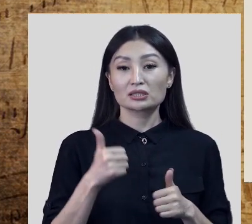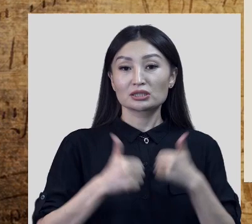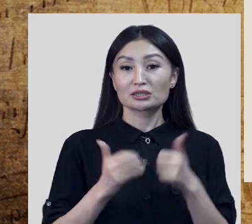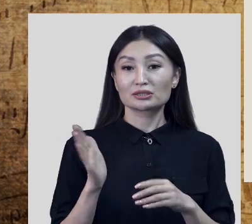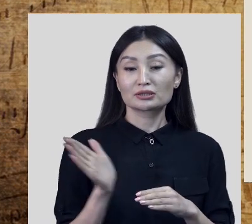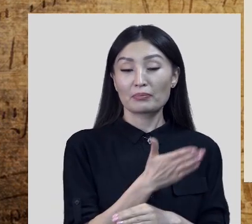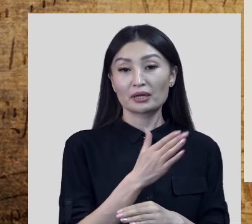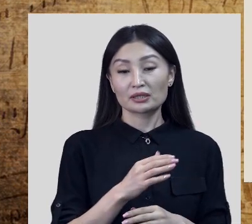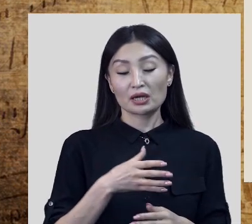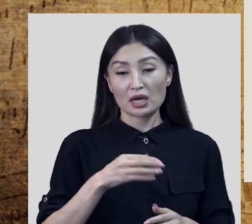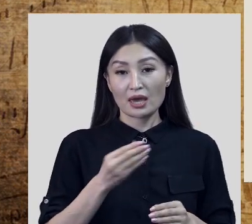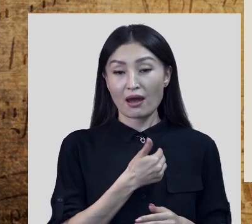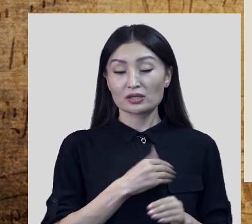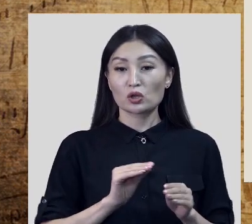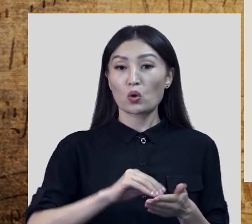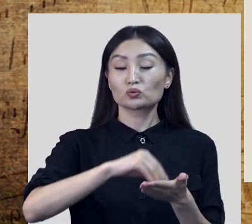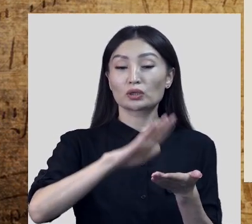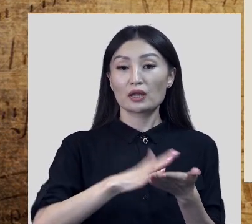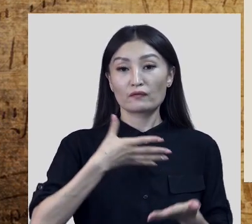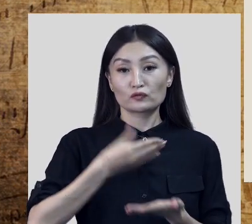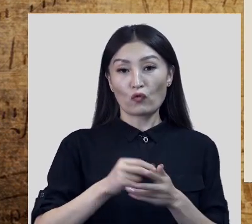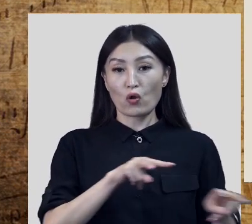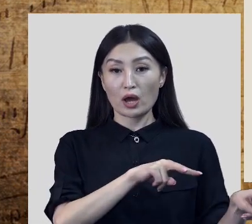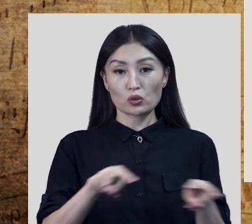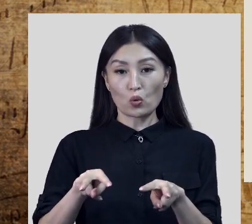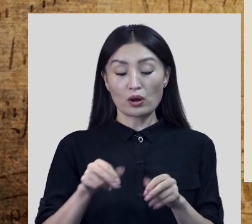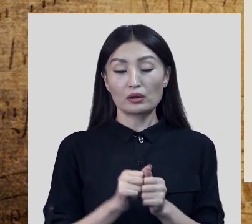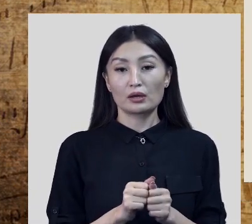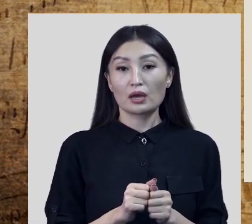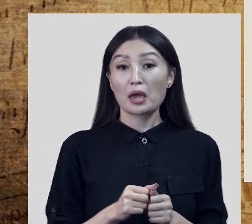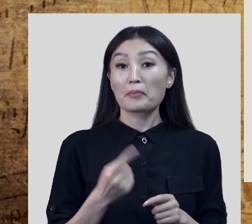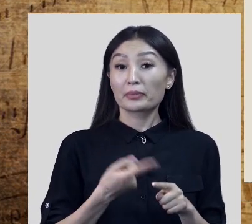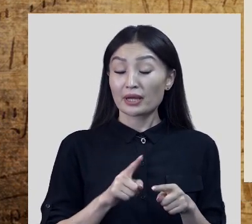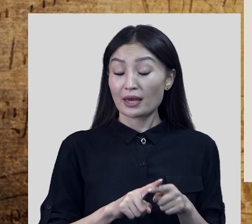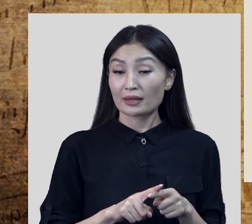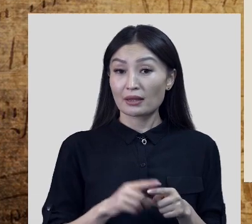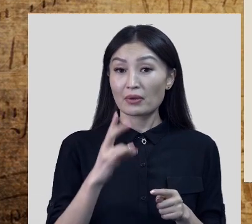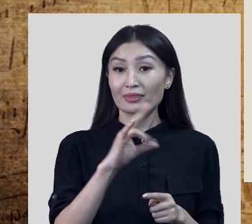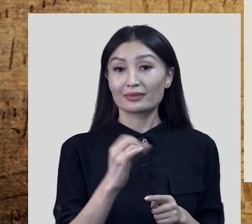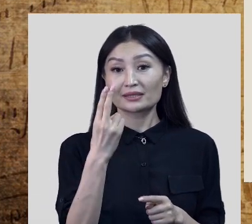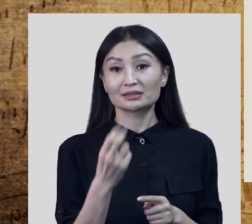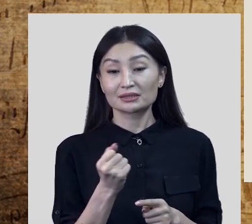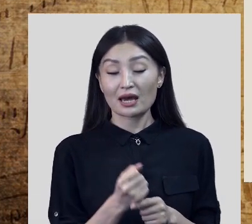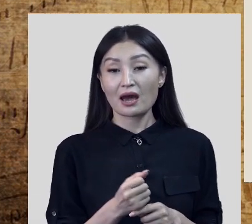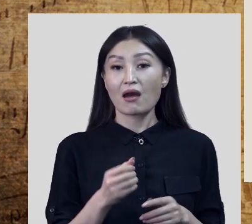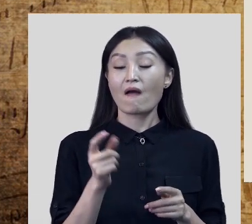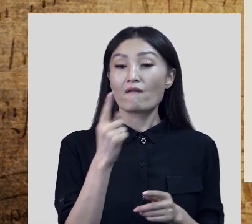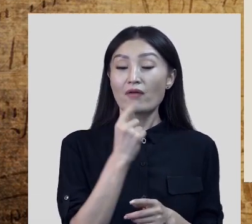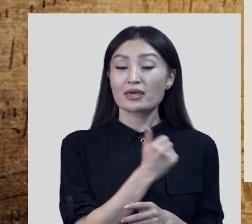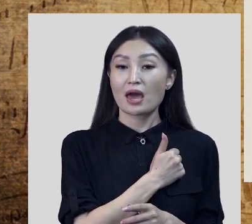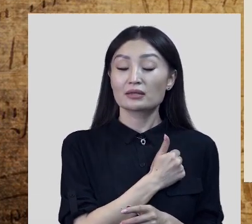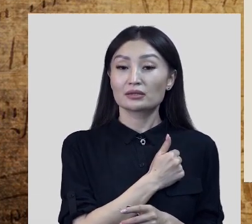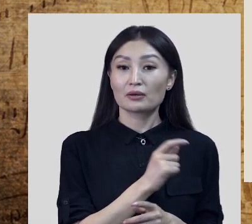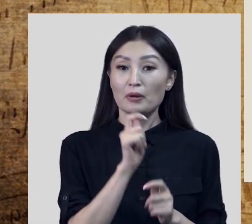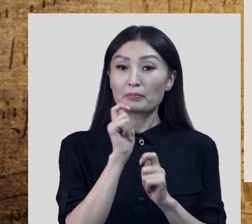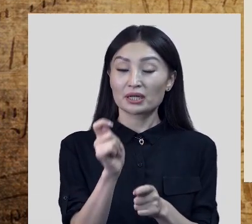установить свой контроль в северной части апеннинского полуострова при этом ница и савойя стали военным призом